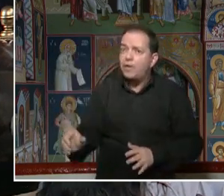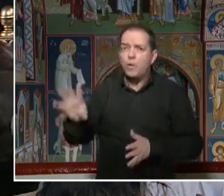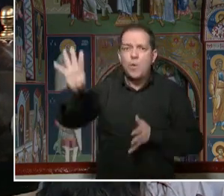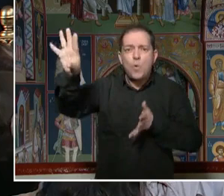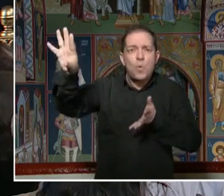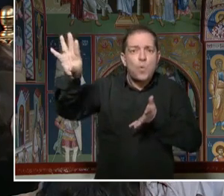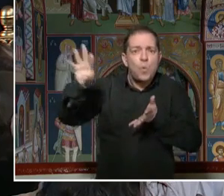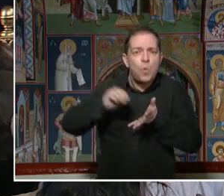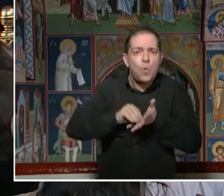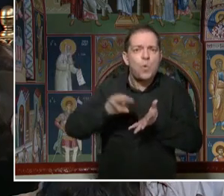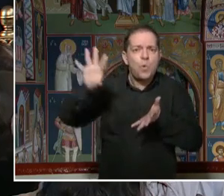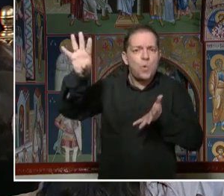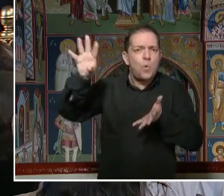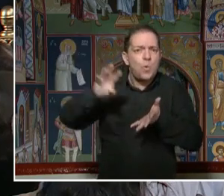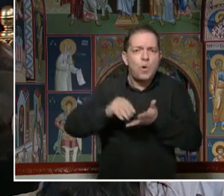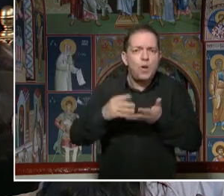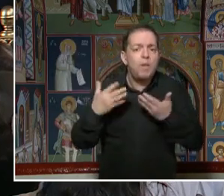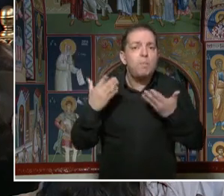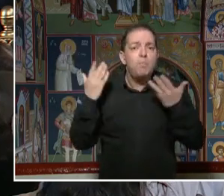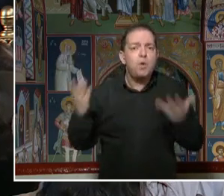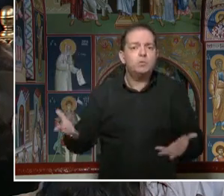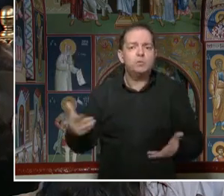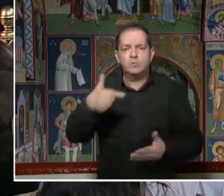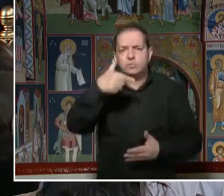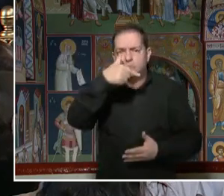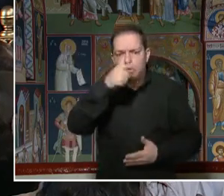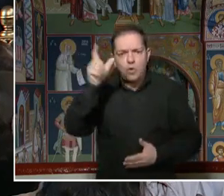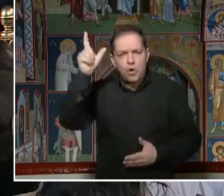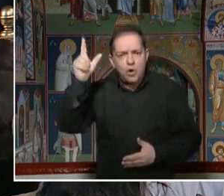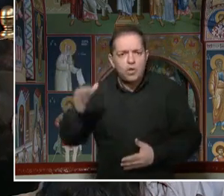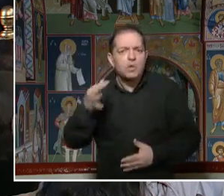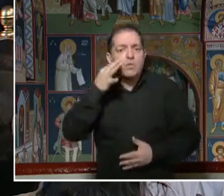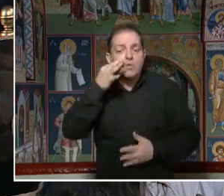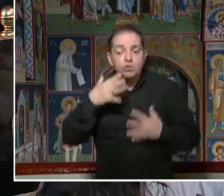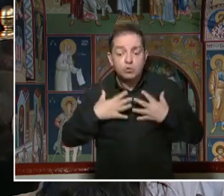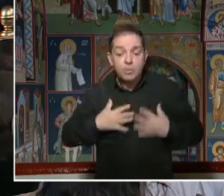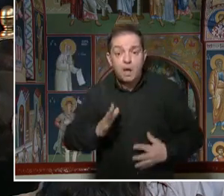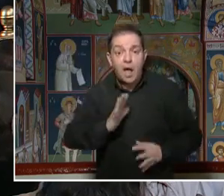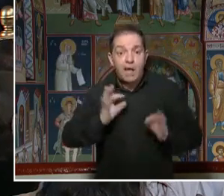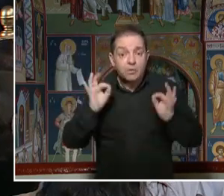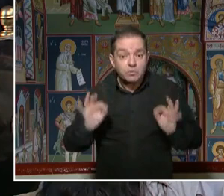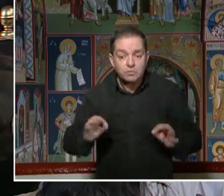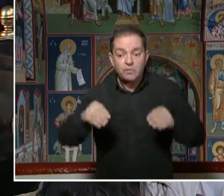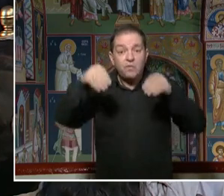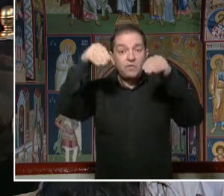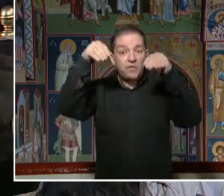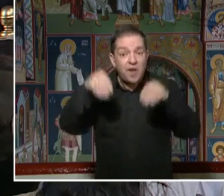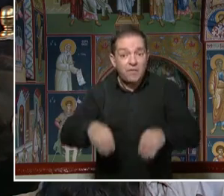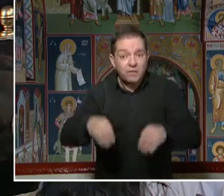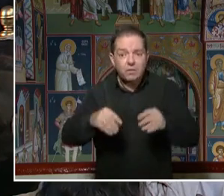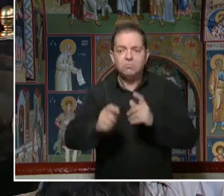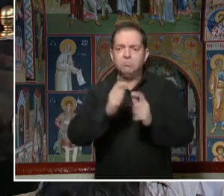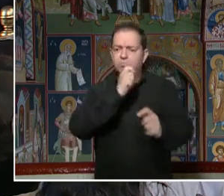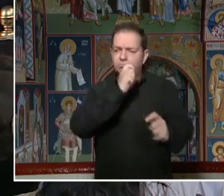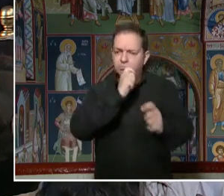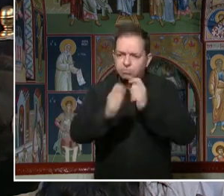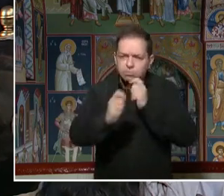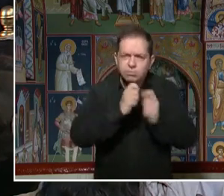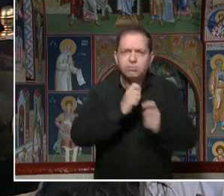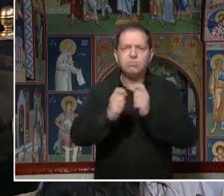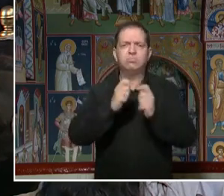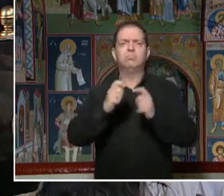συνιστώσεις την σάρκωση, την βάπτιση, τη δημόσια δράση, με